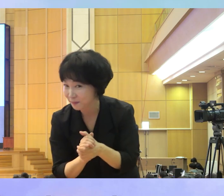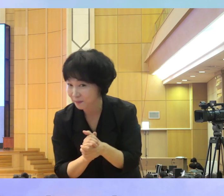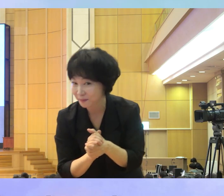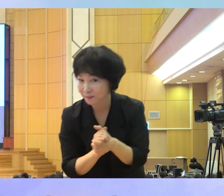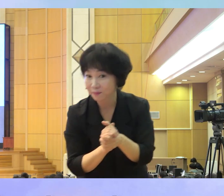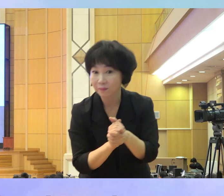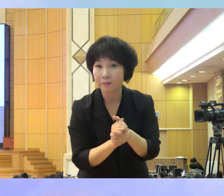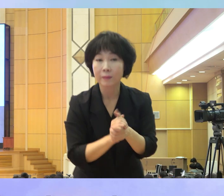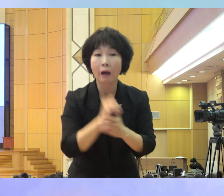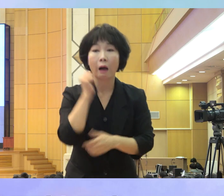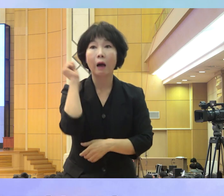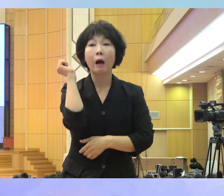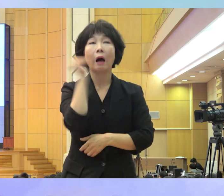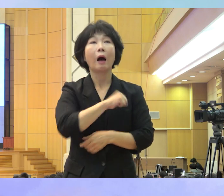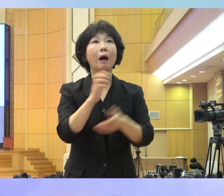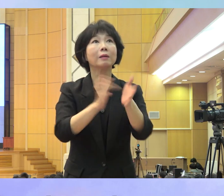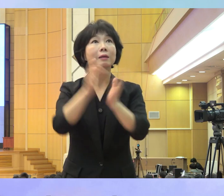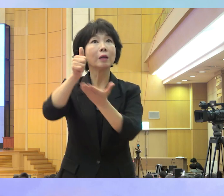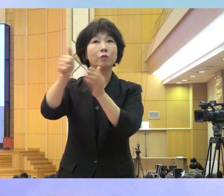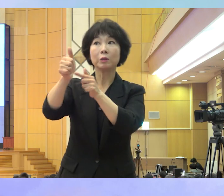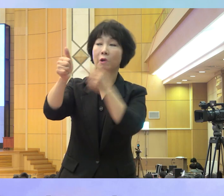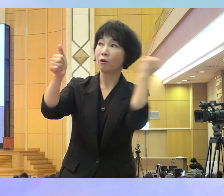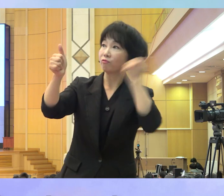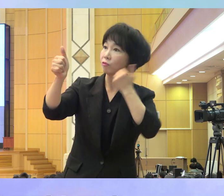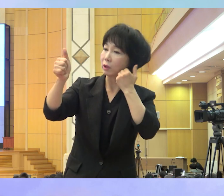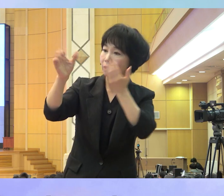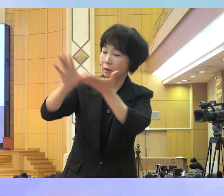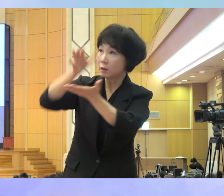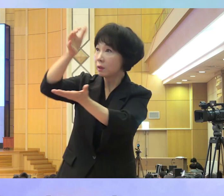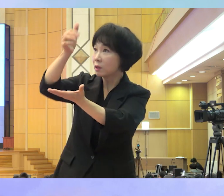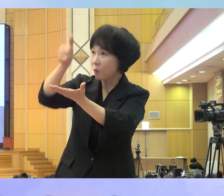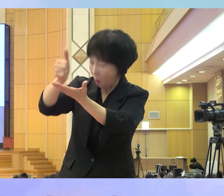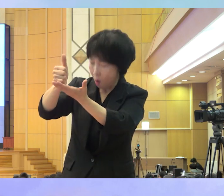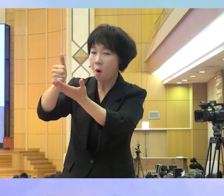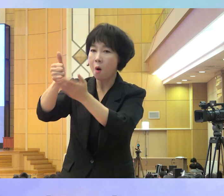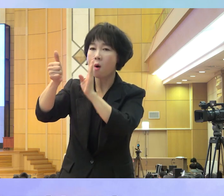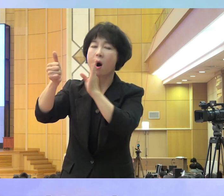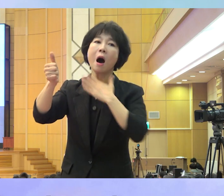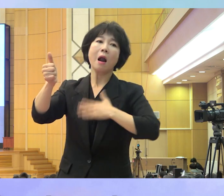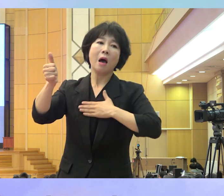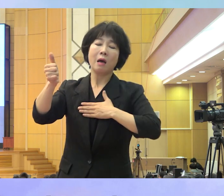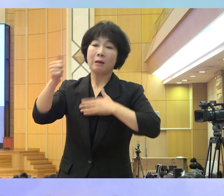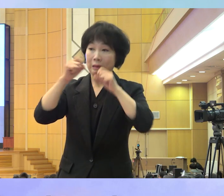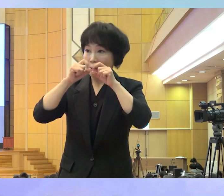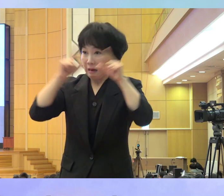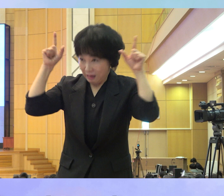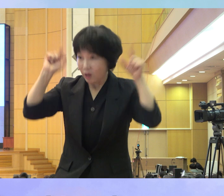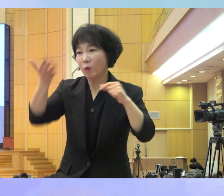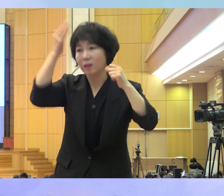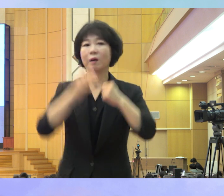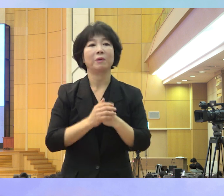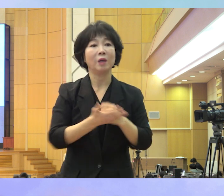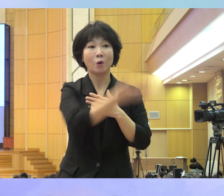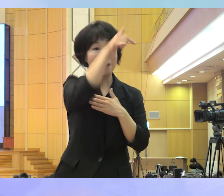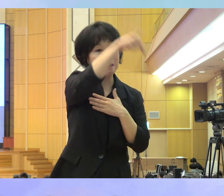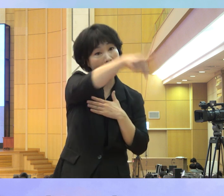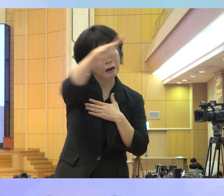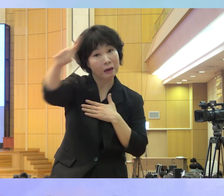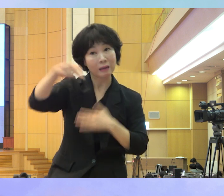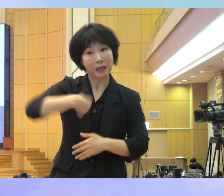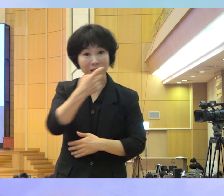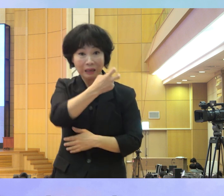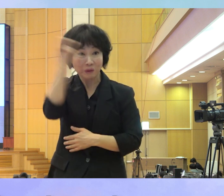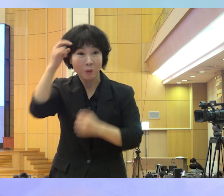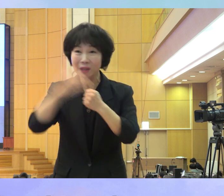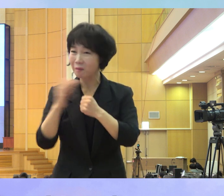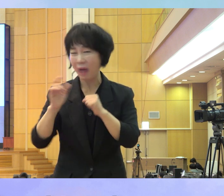예수님이 그리스도라고 하는 것을 깨닫고 알 수 있는 것은 각자 내 자신이 알게 된